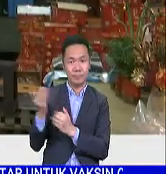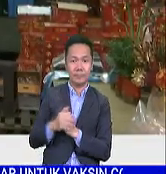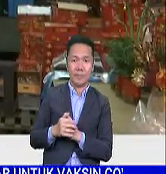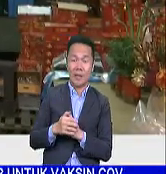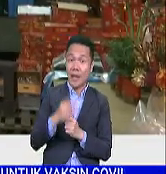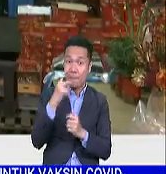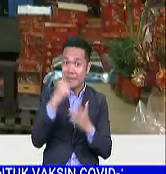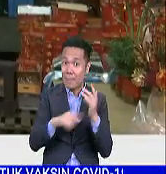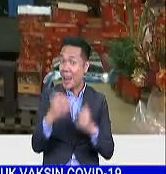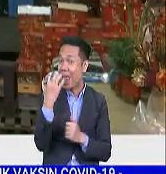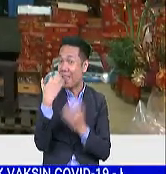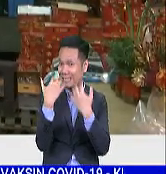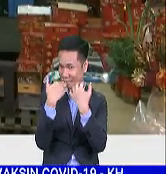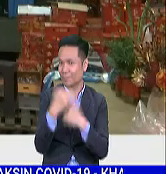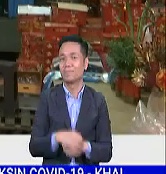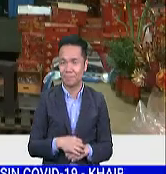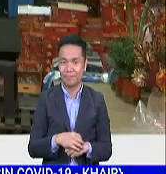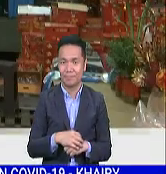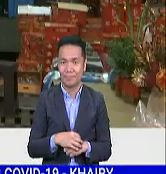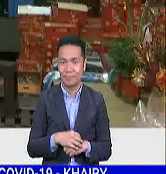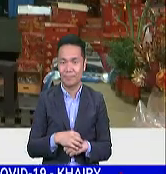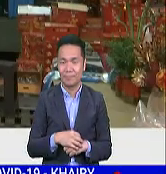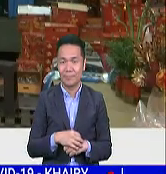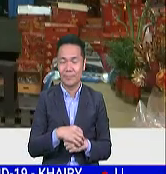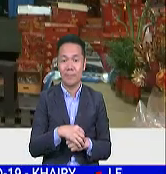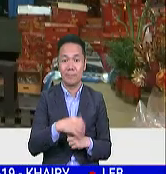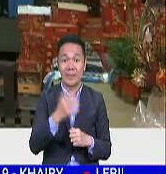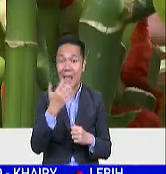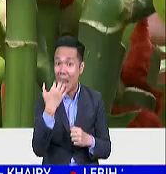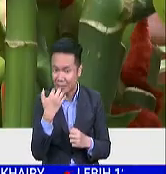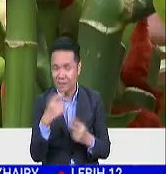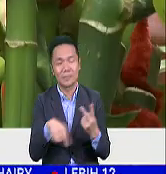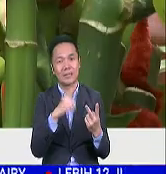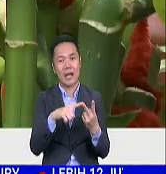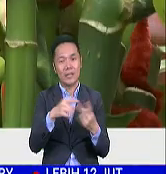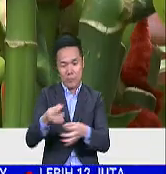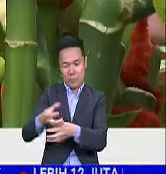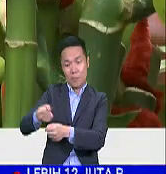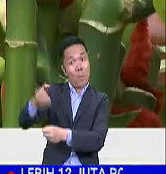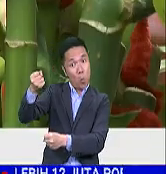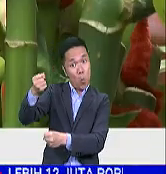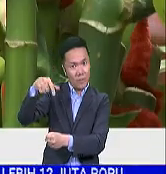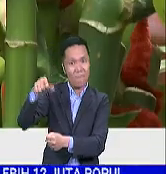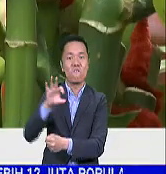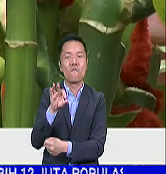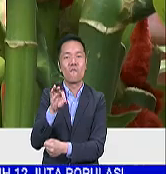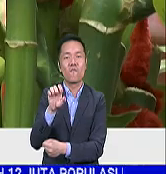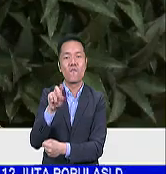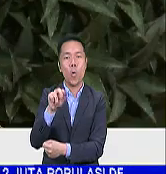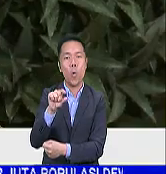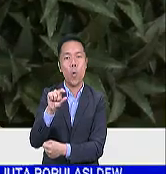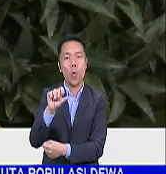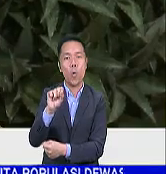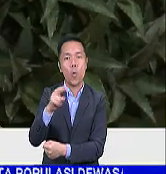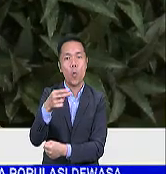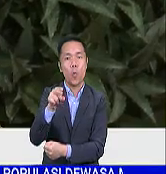nanas lah, ya, nanas bunga ini ada juga bambu, macam kasih feng shui begitu. Ah, macam kami